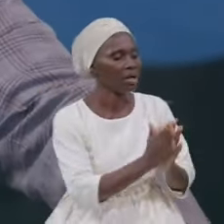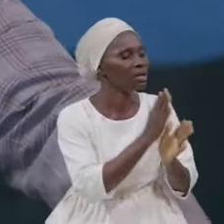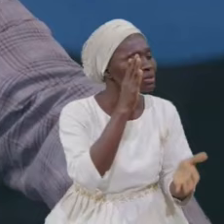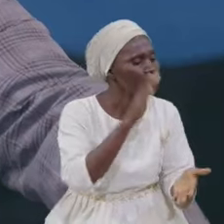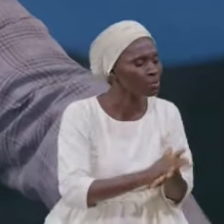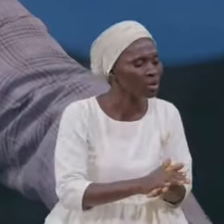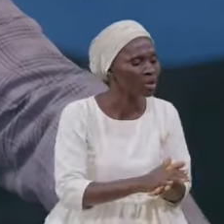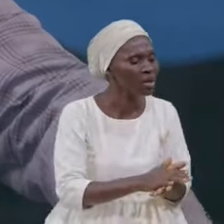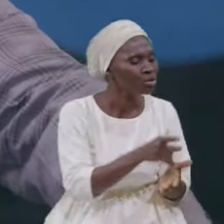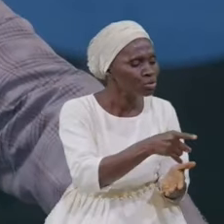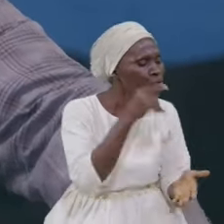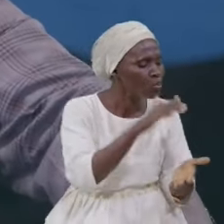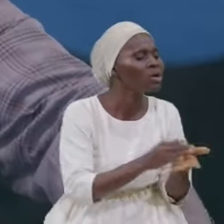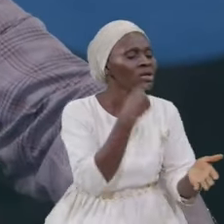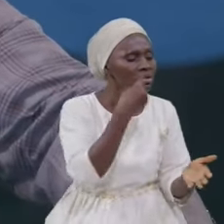avant le jeûne,